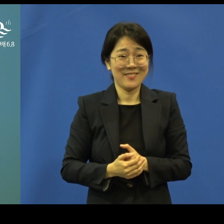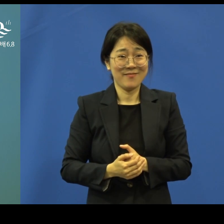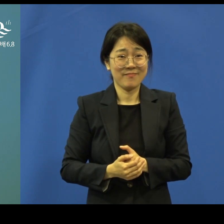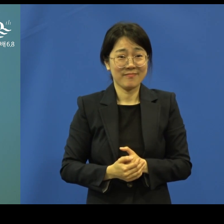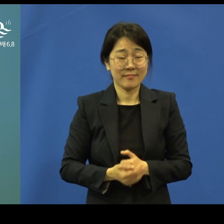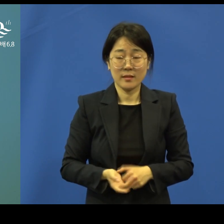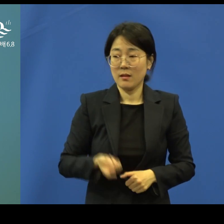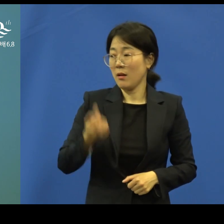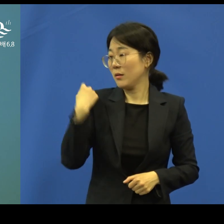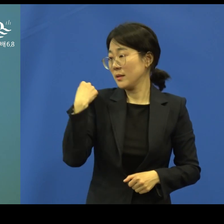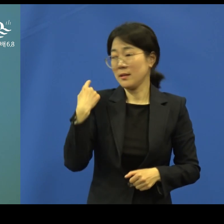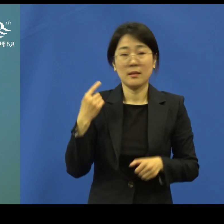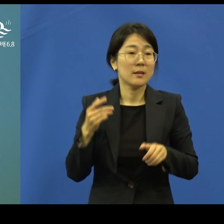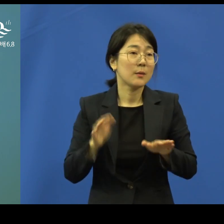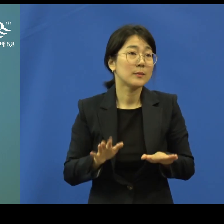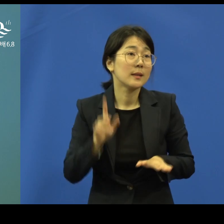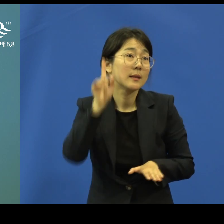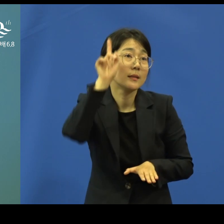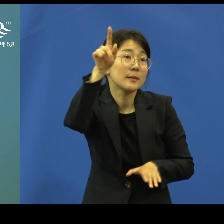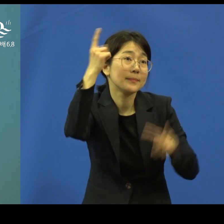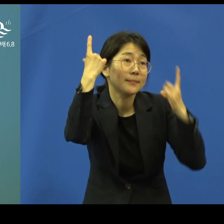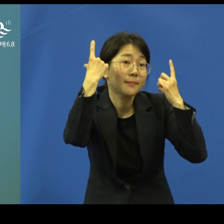그리고 그 복음이 우리를 춤추게 하는 것입니다.